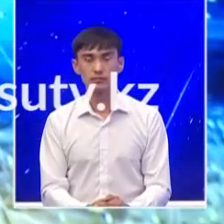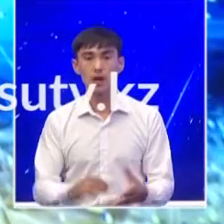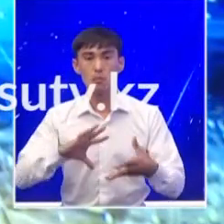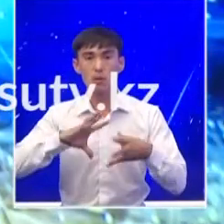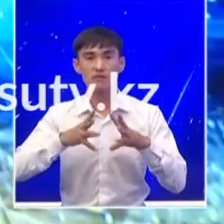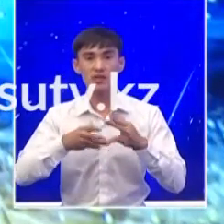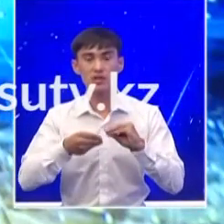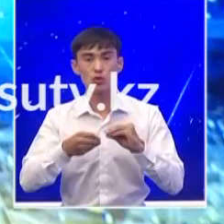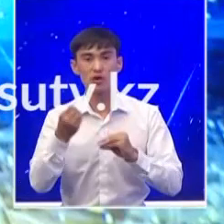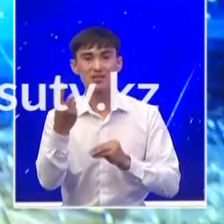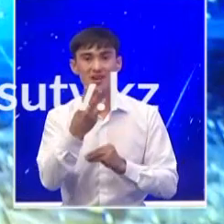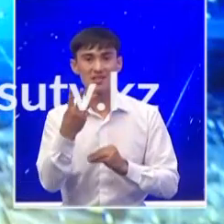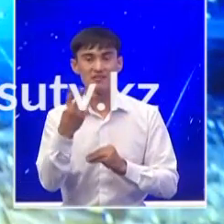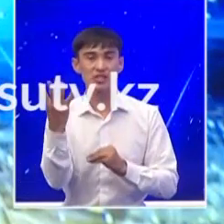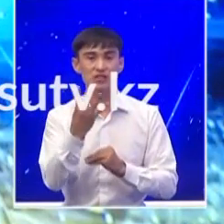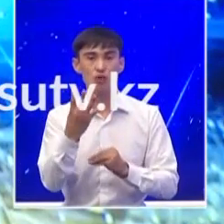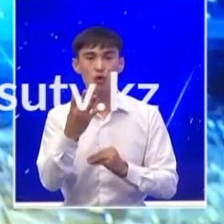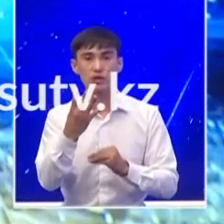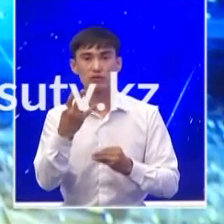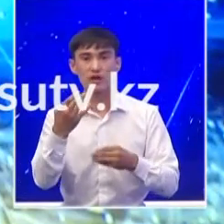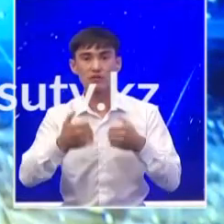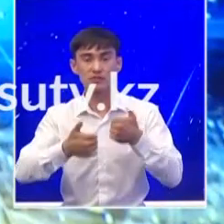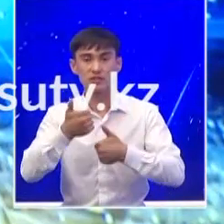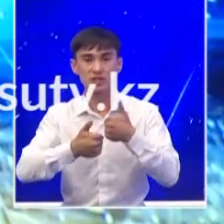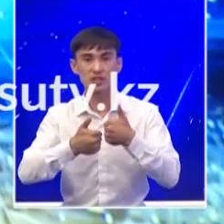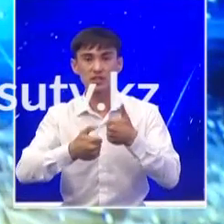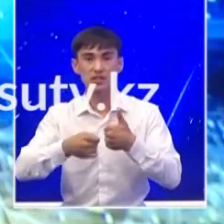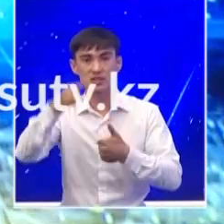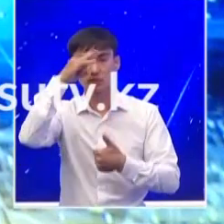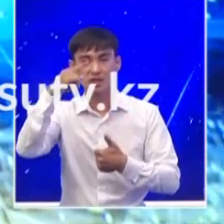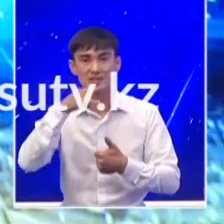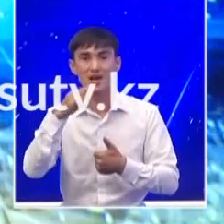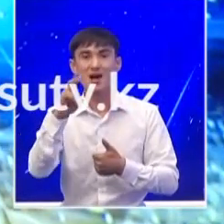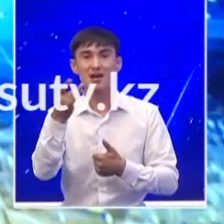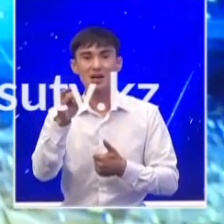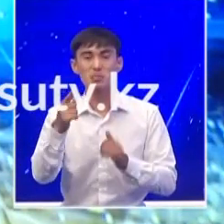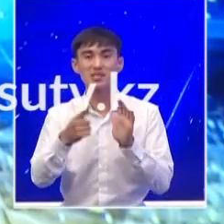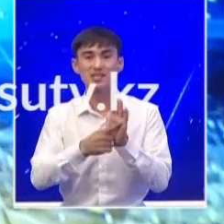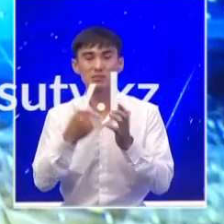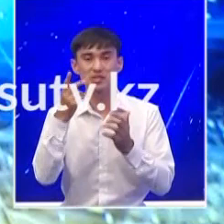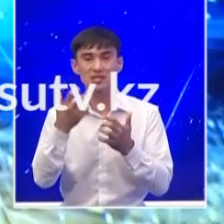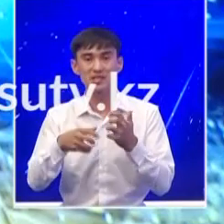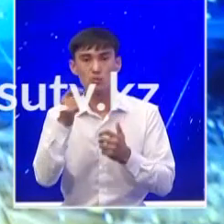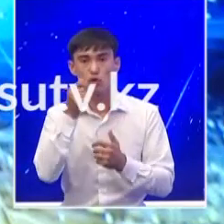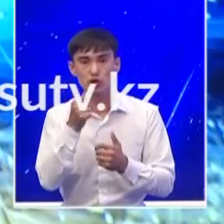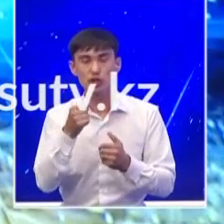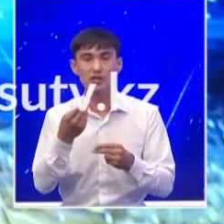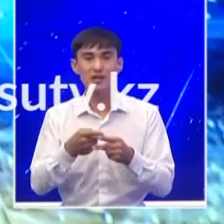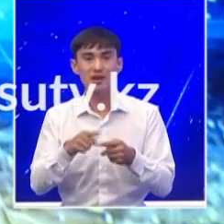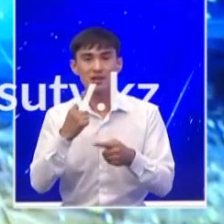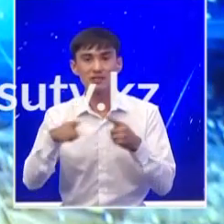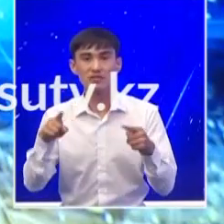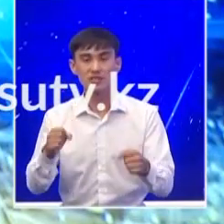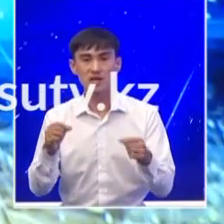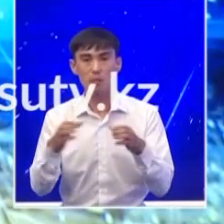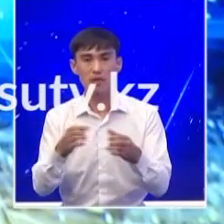Подведены итоги 3-го и 4-го туров официального чемпионата РК по регби-7 среди мужчин. Эта разновидность командного вида